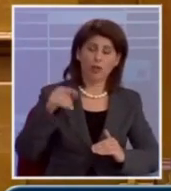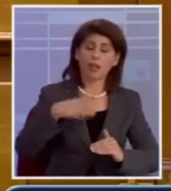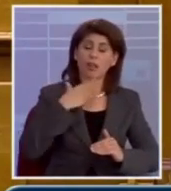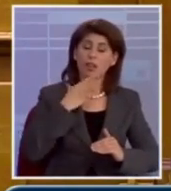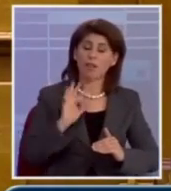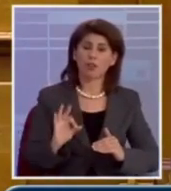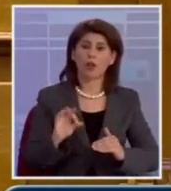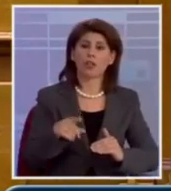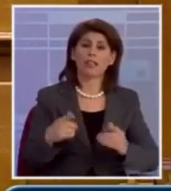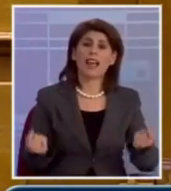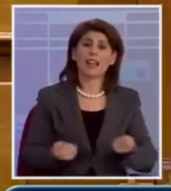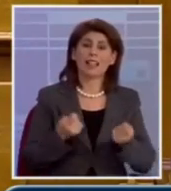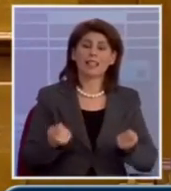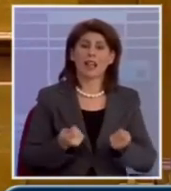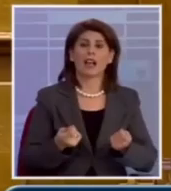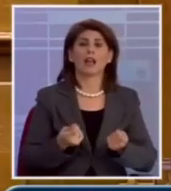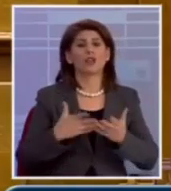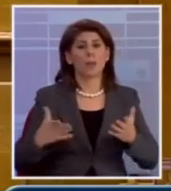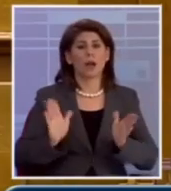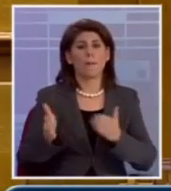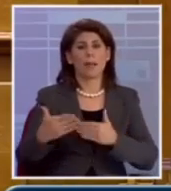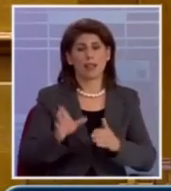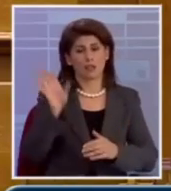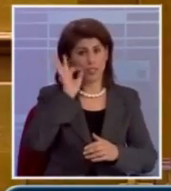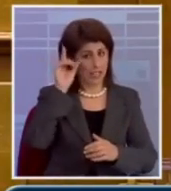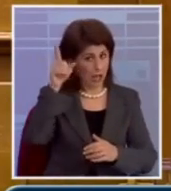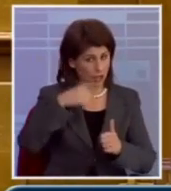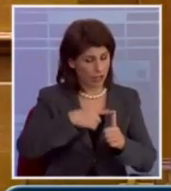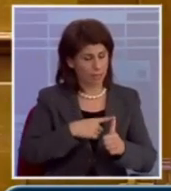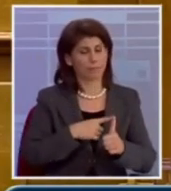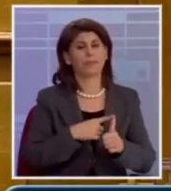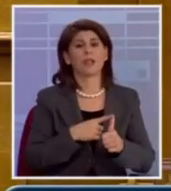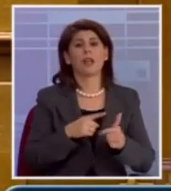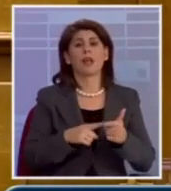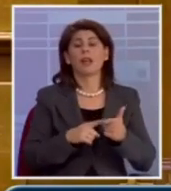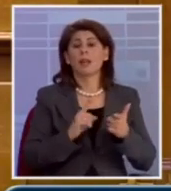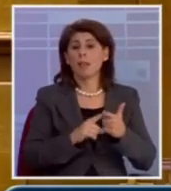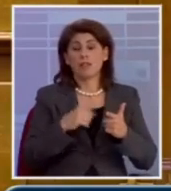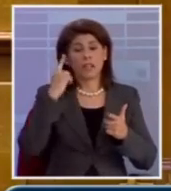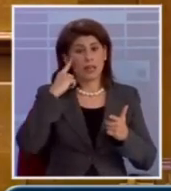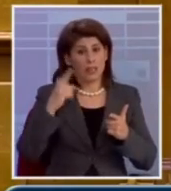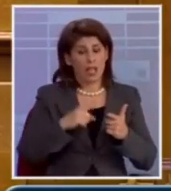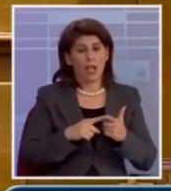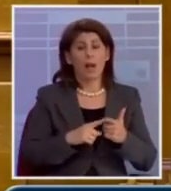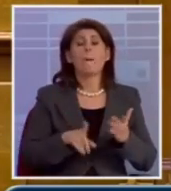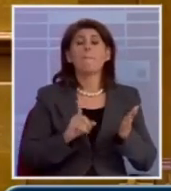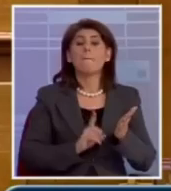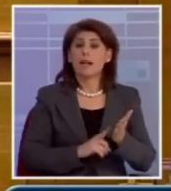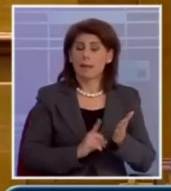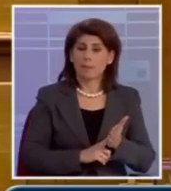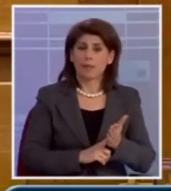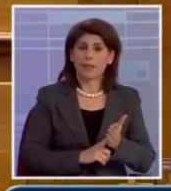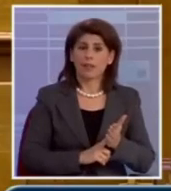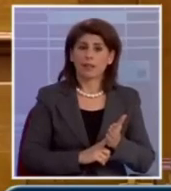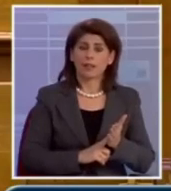αυτό και τα εργασιακά και το μεγάλο πακέτο της Θεσσαλονίκης. Κρατάμε και μια δεύτερη ιδέα. Πρέπει να